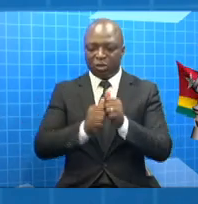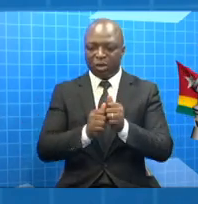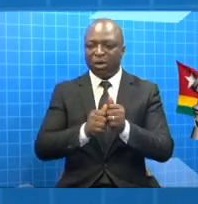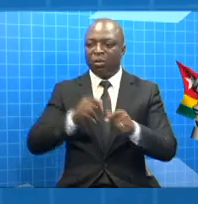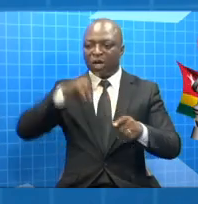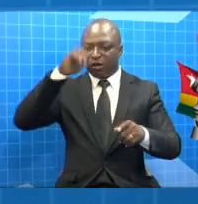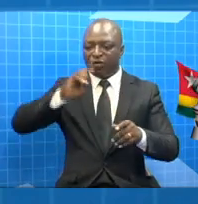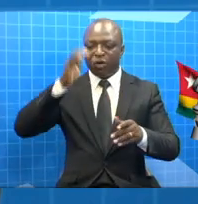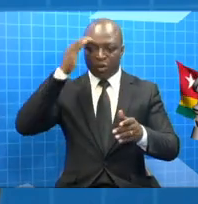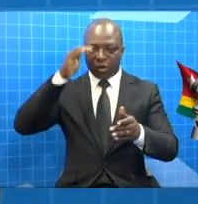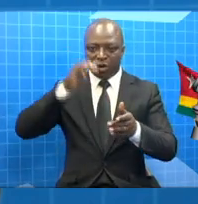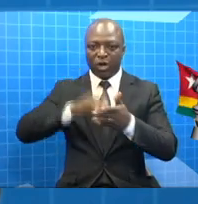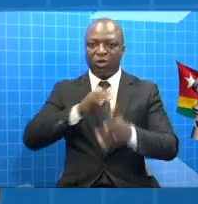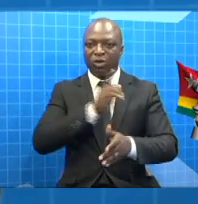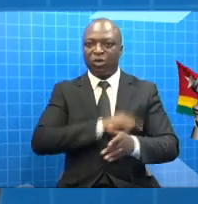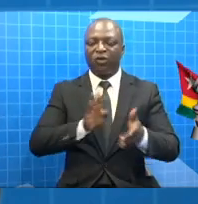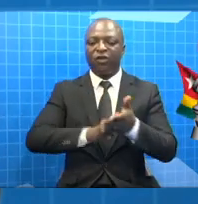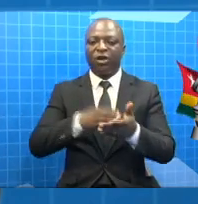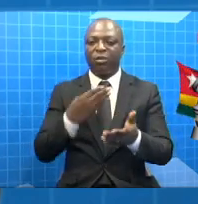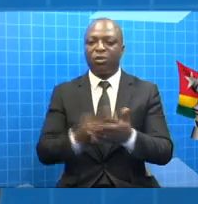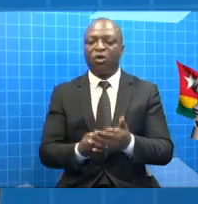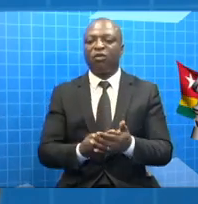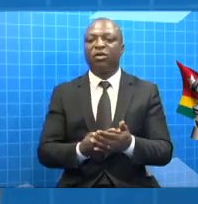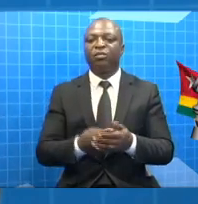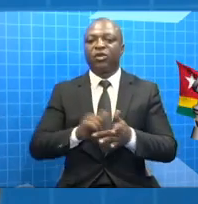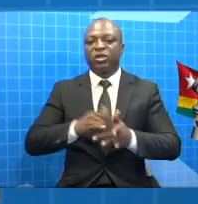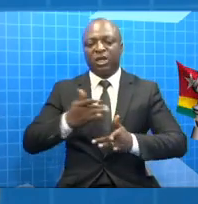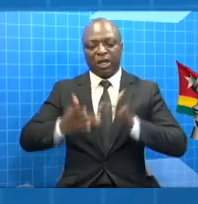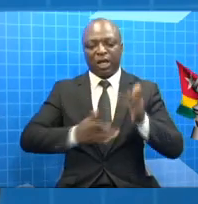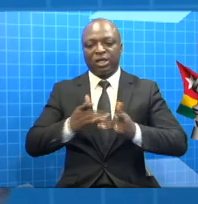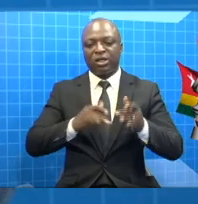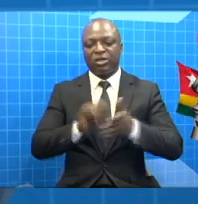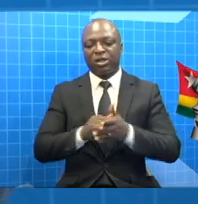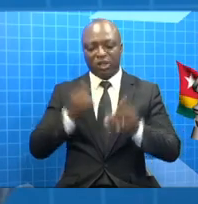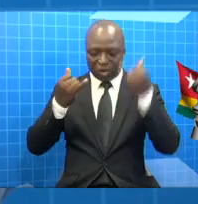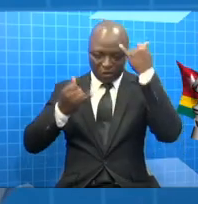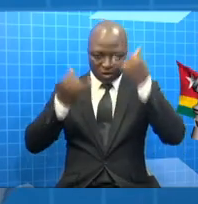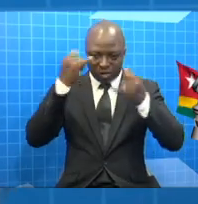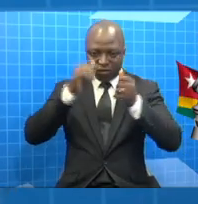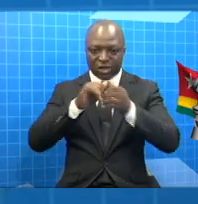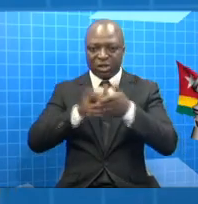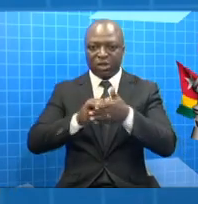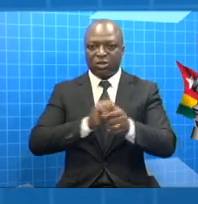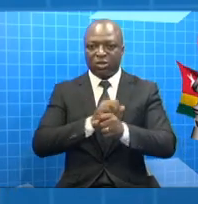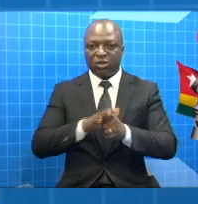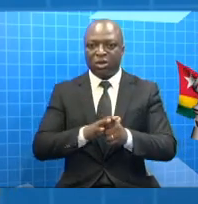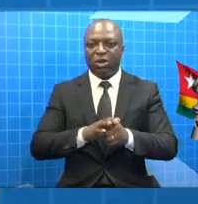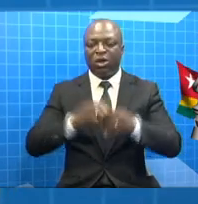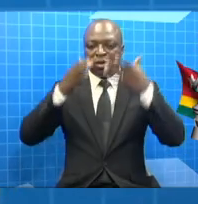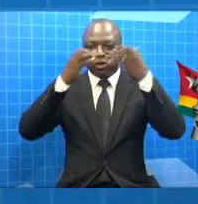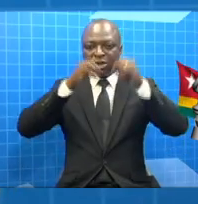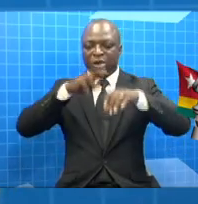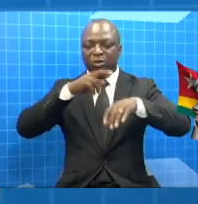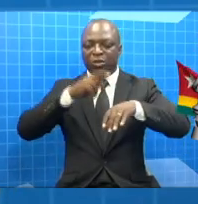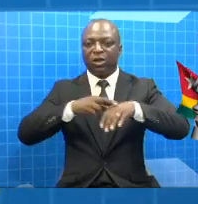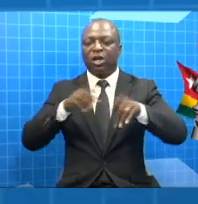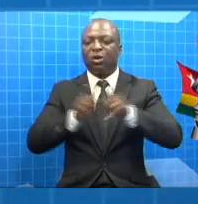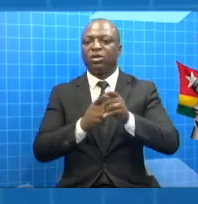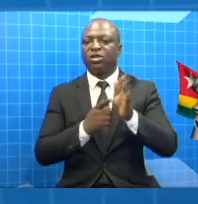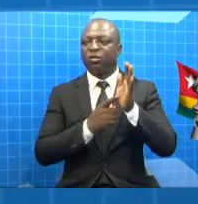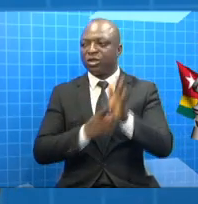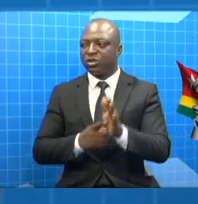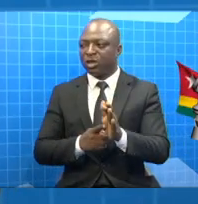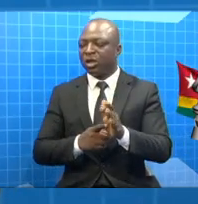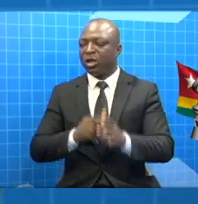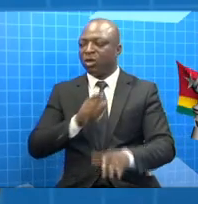le reconnaître, le Togo a fait preuve d'agilité et d'innovation face à la Covid-19. Le président de la République l'a mentionné.